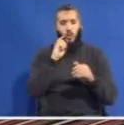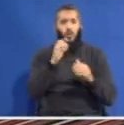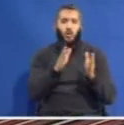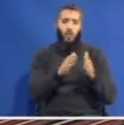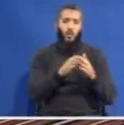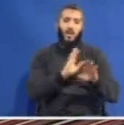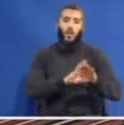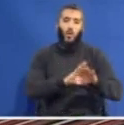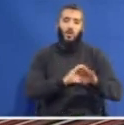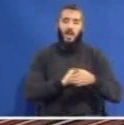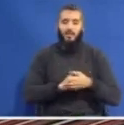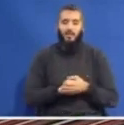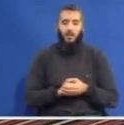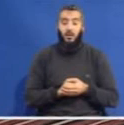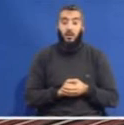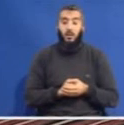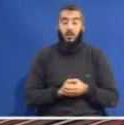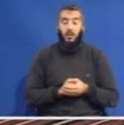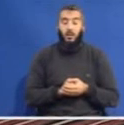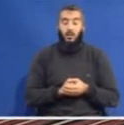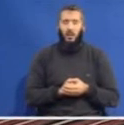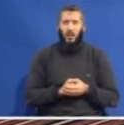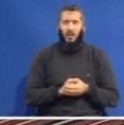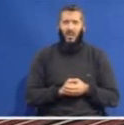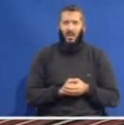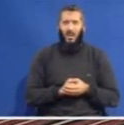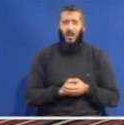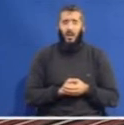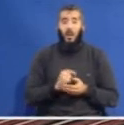كل حل حاجه واحده نركزوا عليها وهو الظلم.